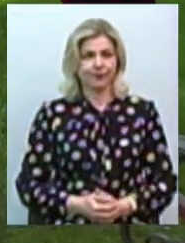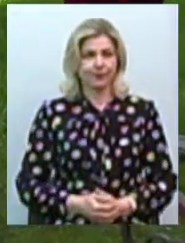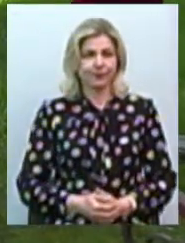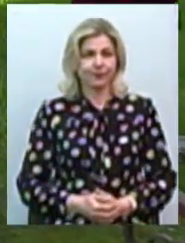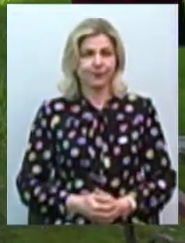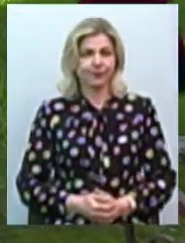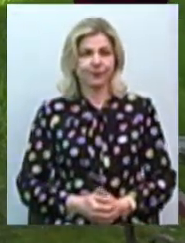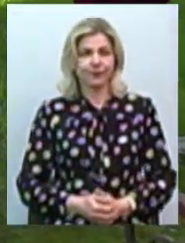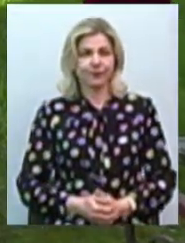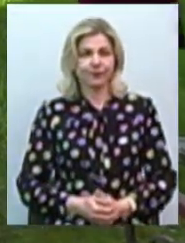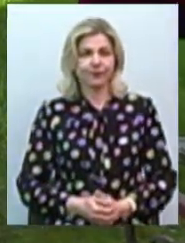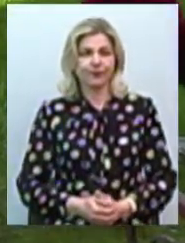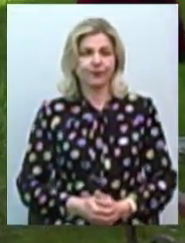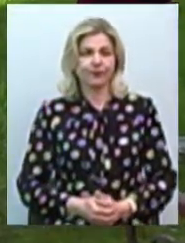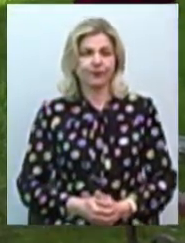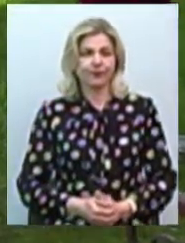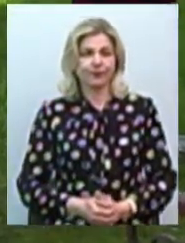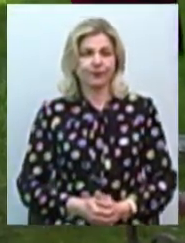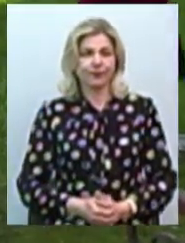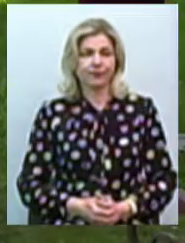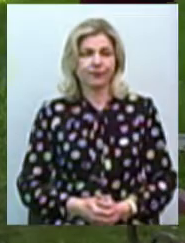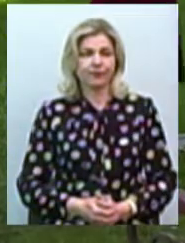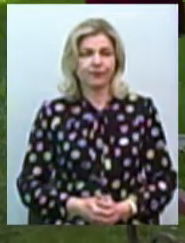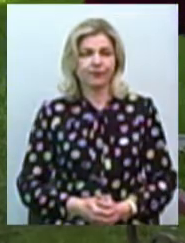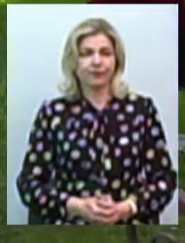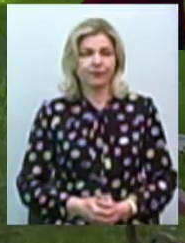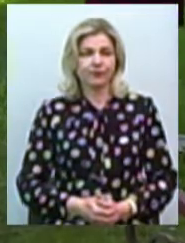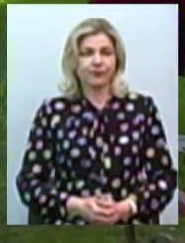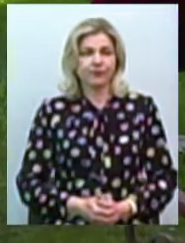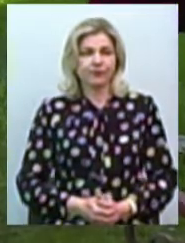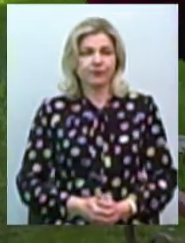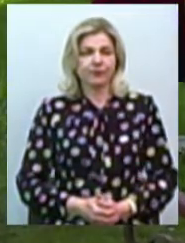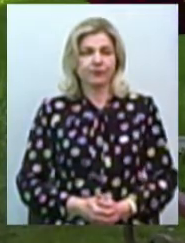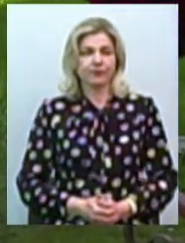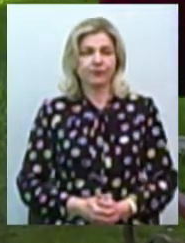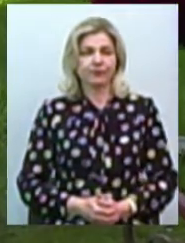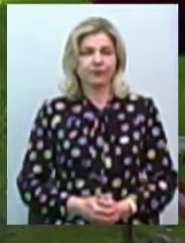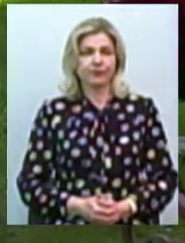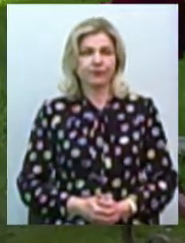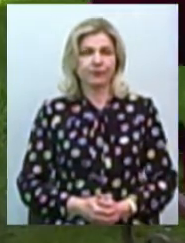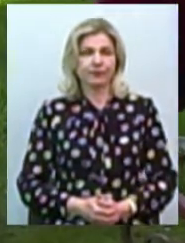лучисте, любить скакати, сонечка на облачка.